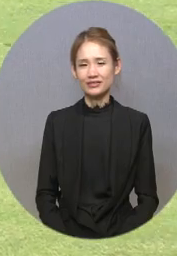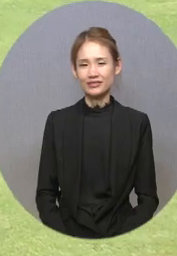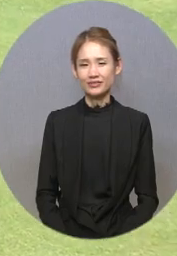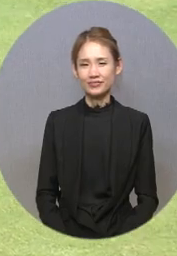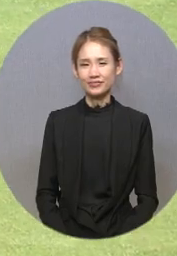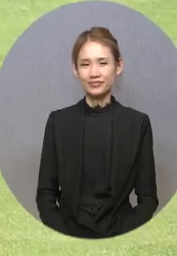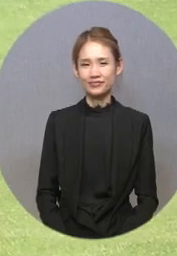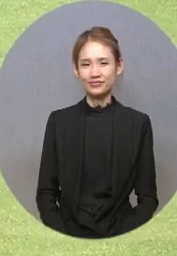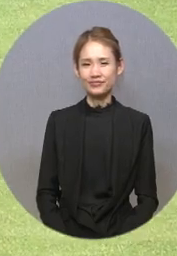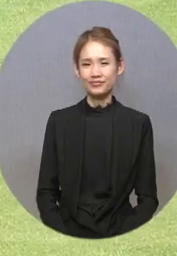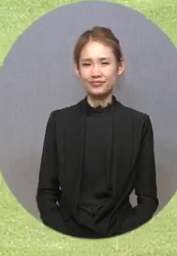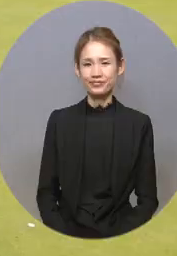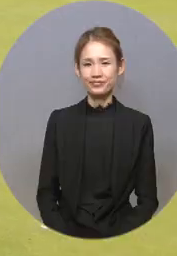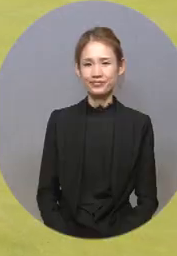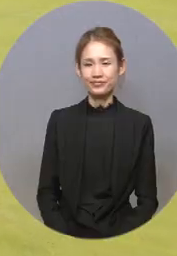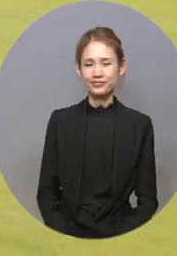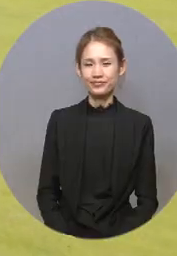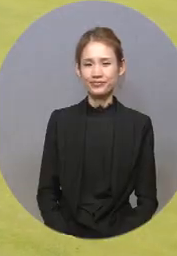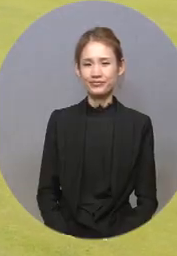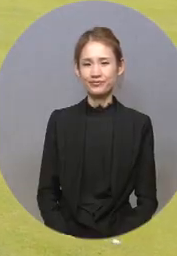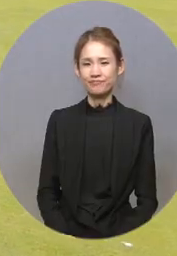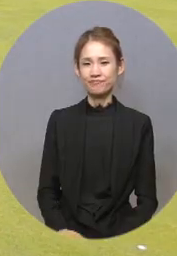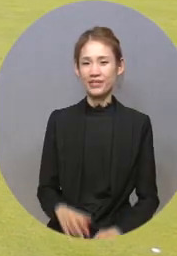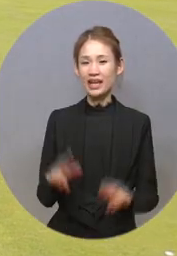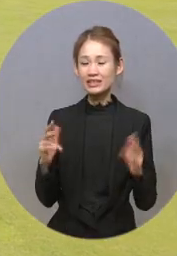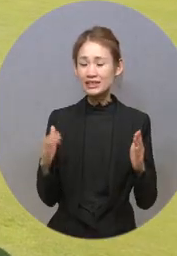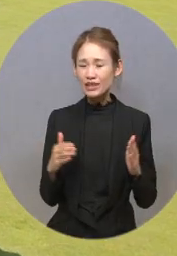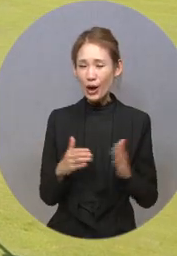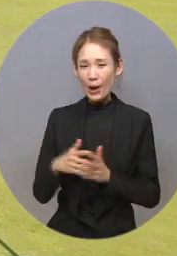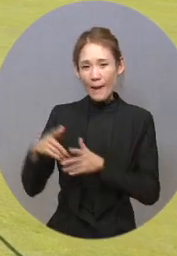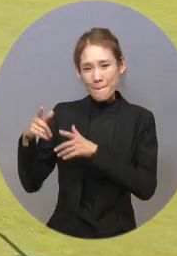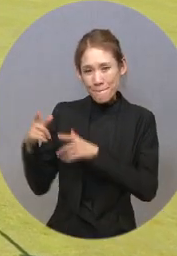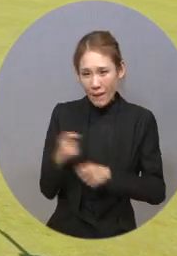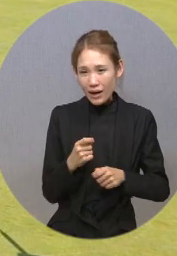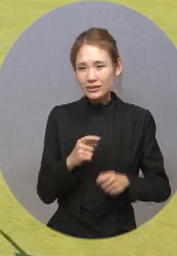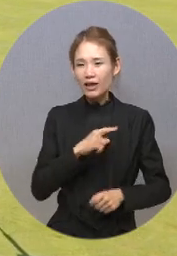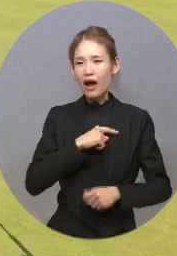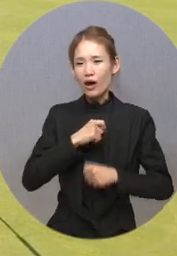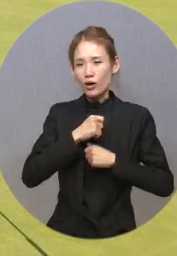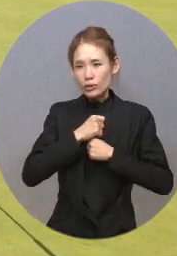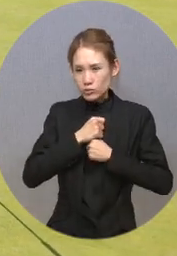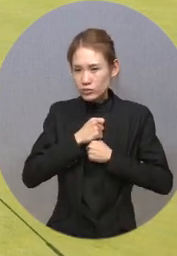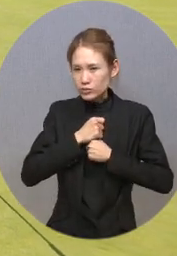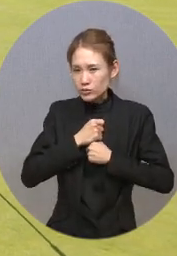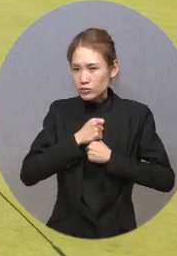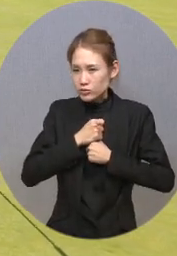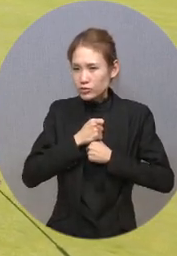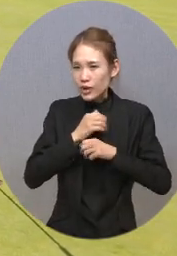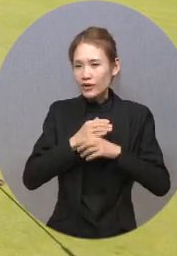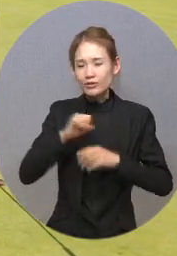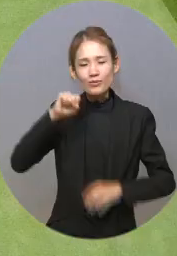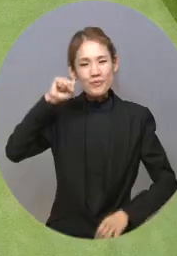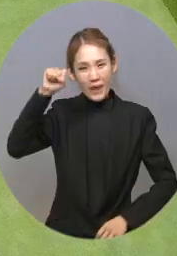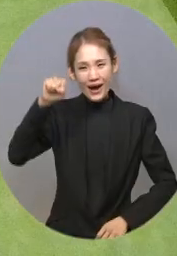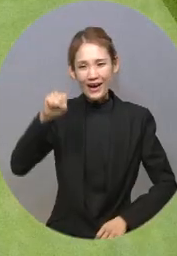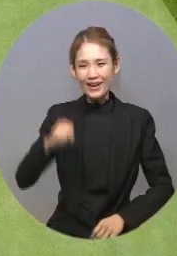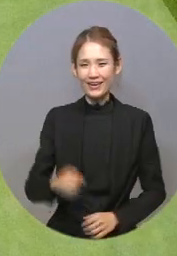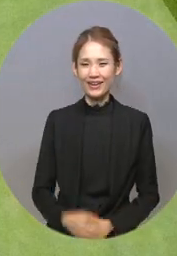앞에만 서면. 나 지금까지 골프 치면서 제일 신중히 치고 있어. 여태까지 친 거지. 와, 진짜.